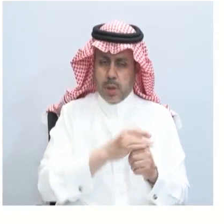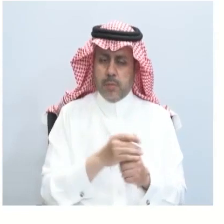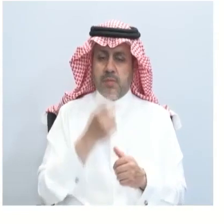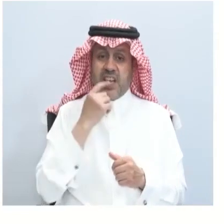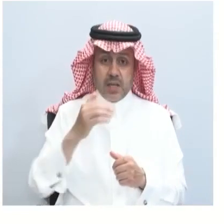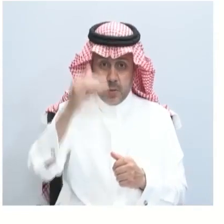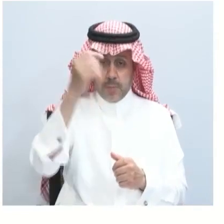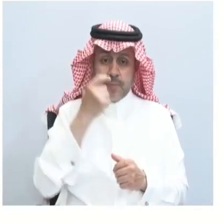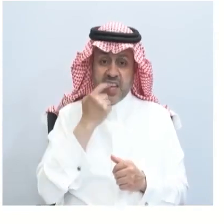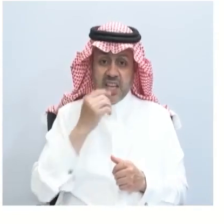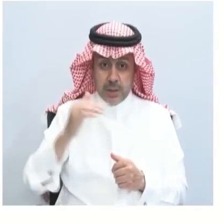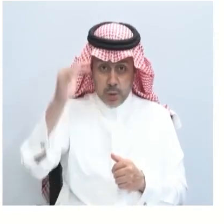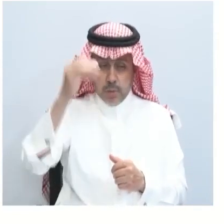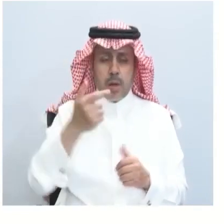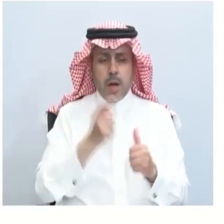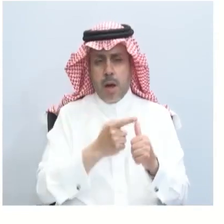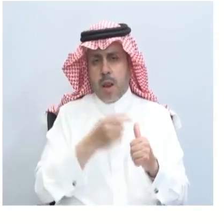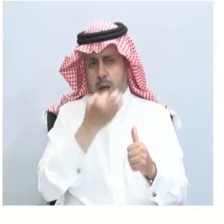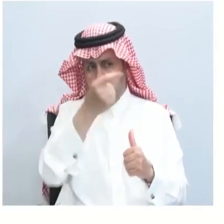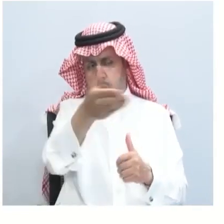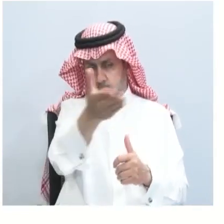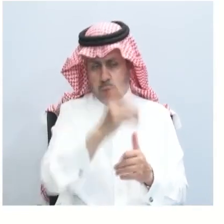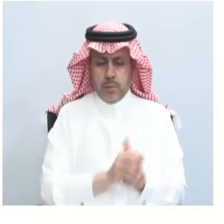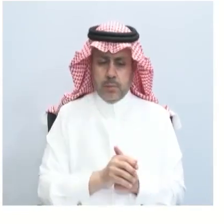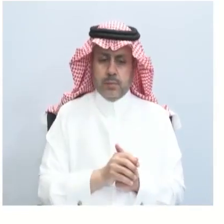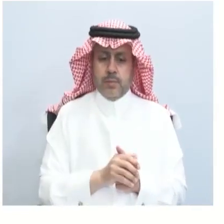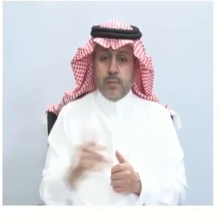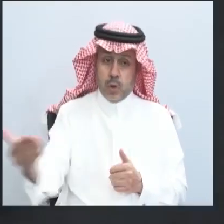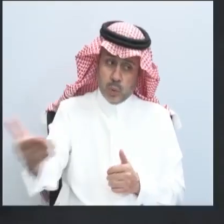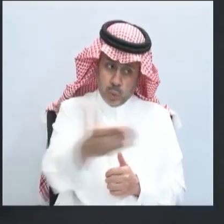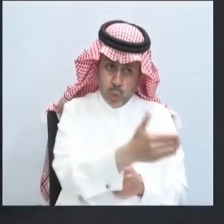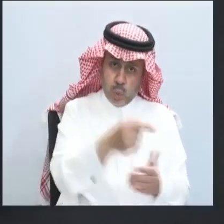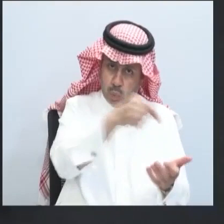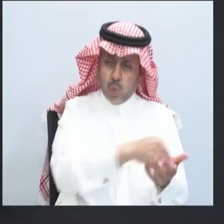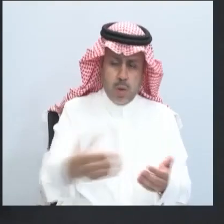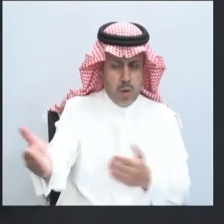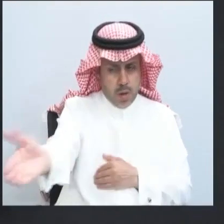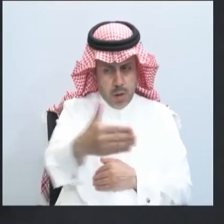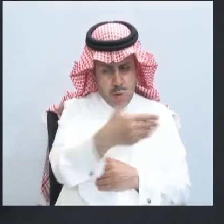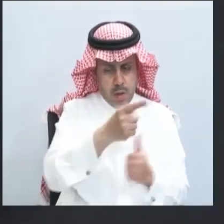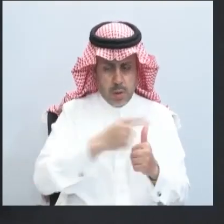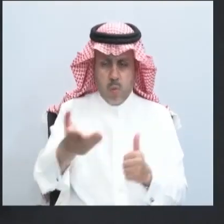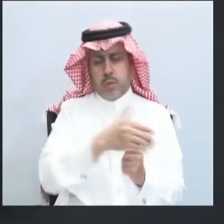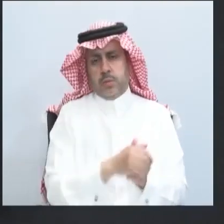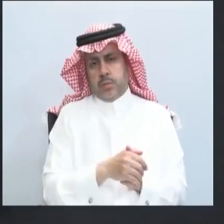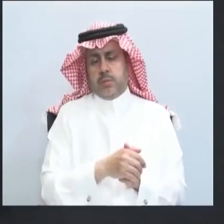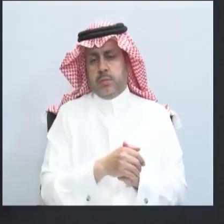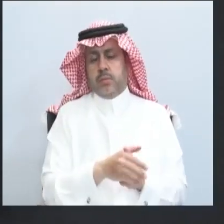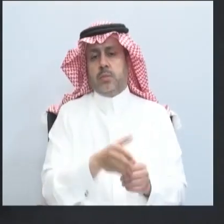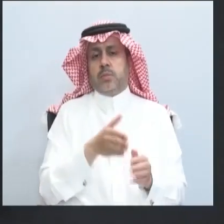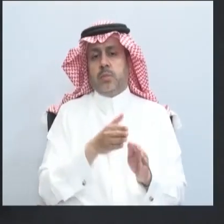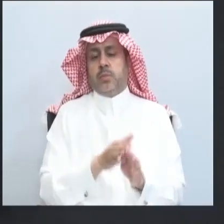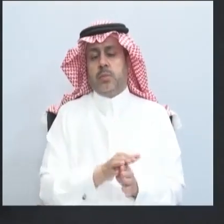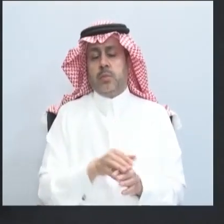الاكل والشرب وفي الدخول والخروج ونحو ذلك اي في كل مجال تقدم ذلك الكبير لا تكن تسبقه بعض الناس